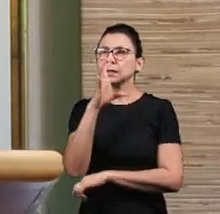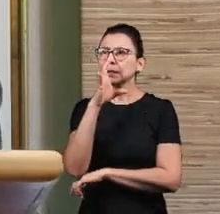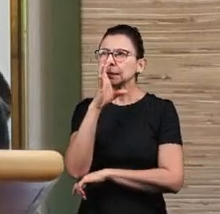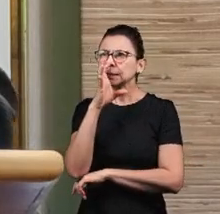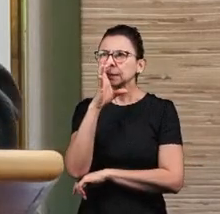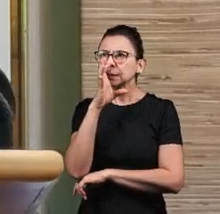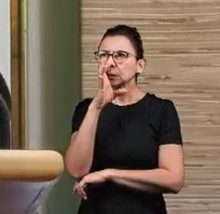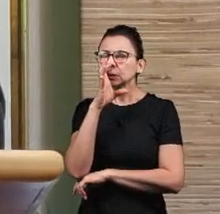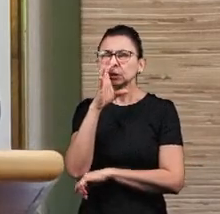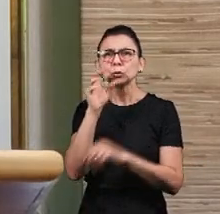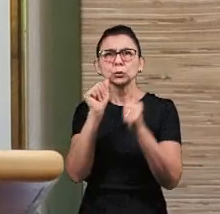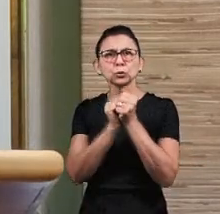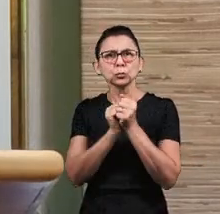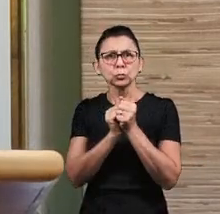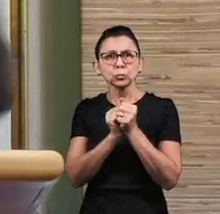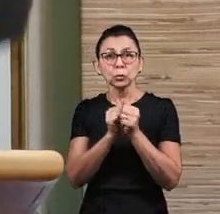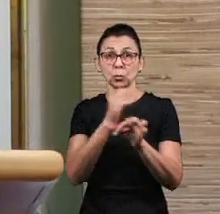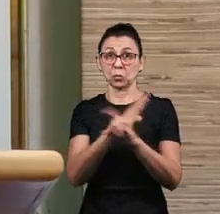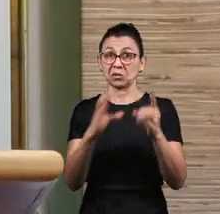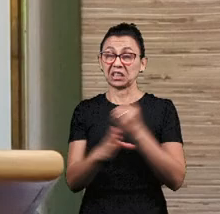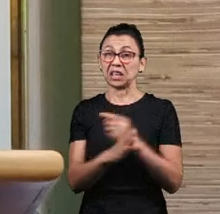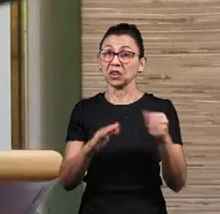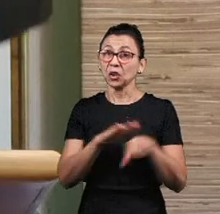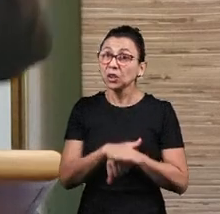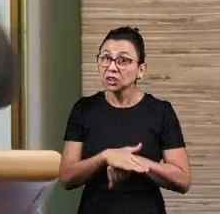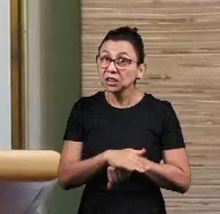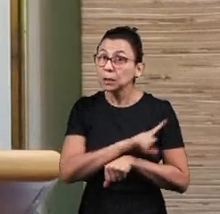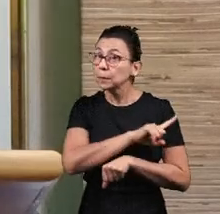perds pas. Mes frères, ça